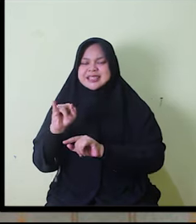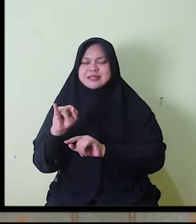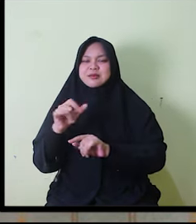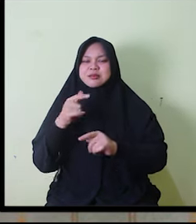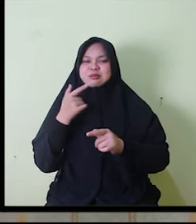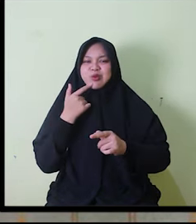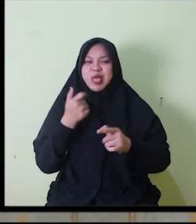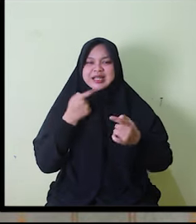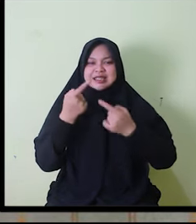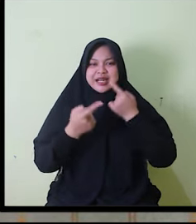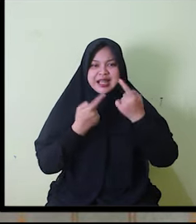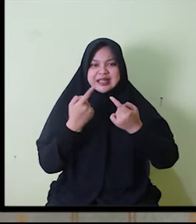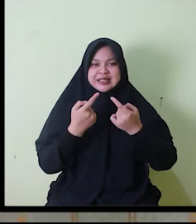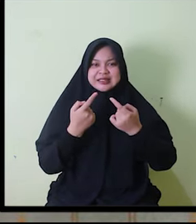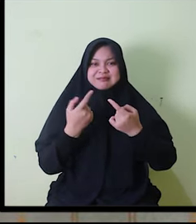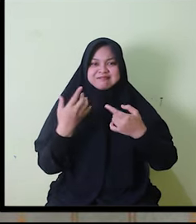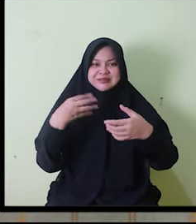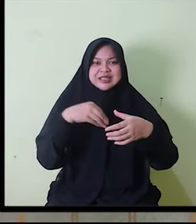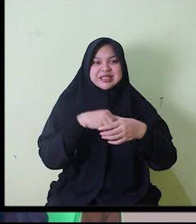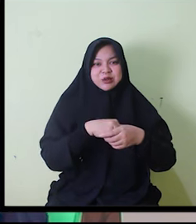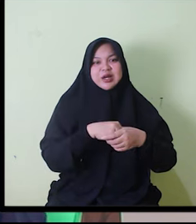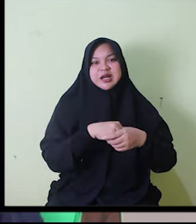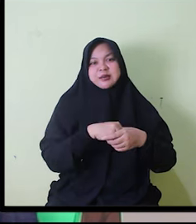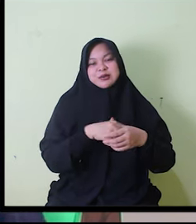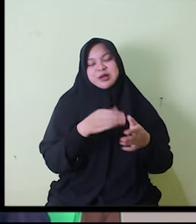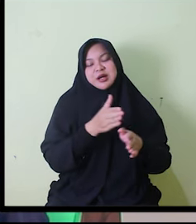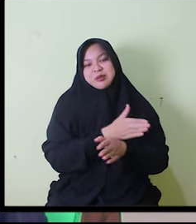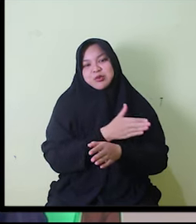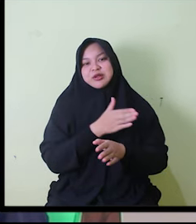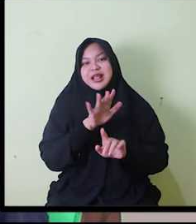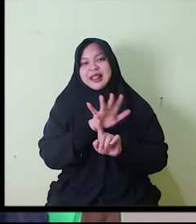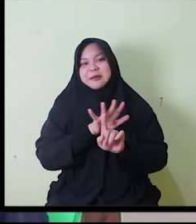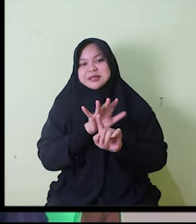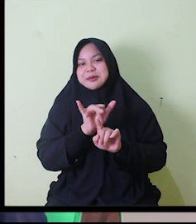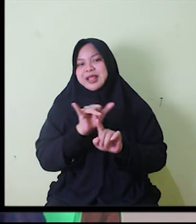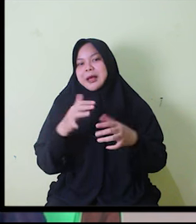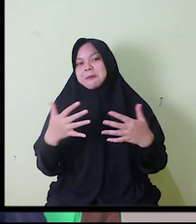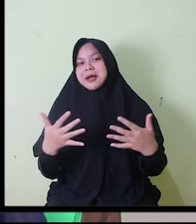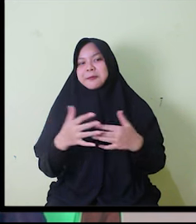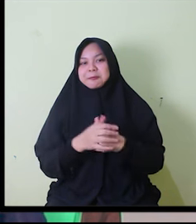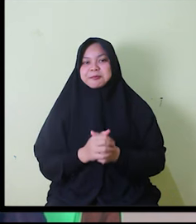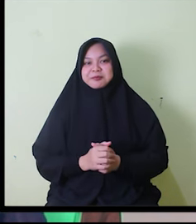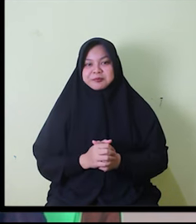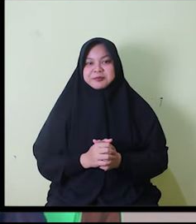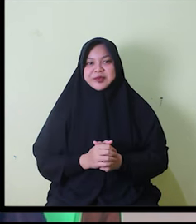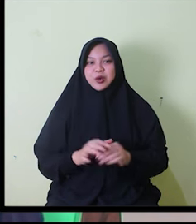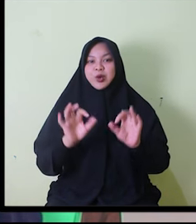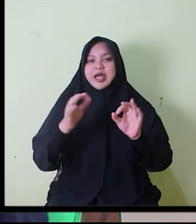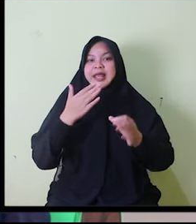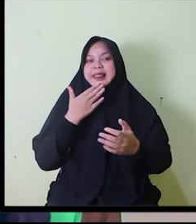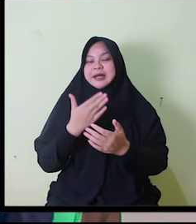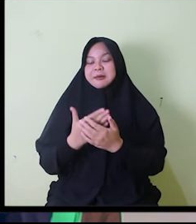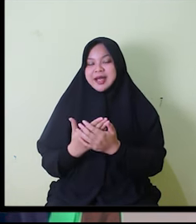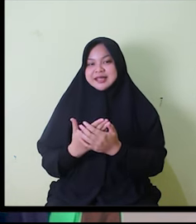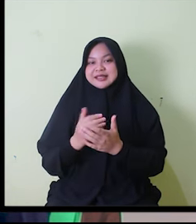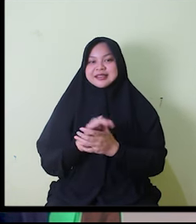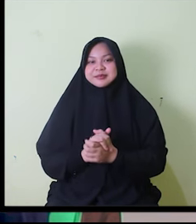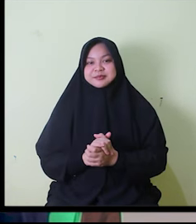gabung di KDK nih I eh terima kasih Mbak Lul eh bahwasanya